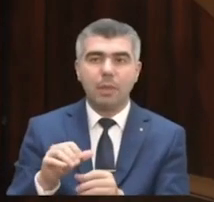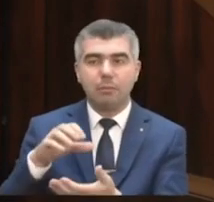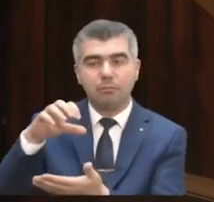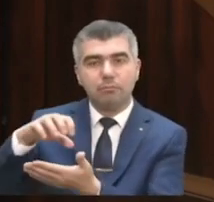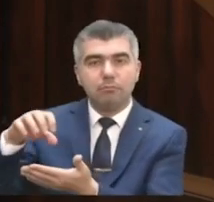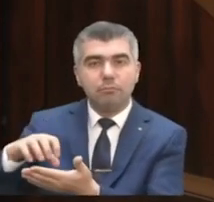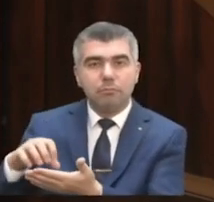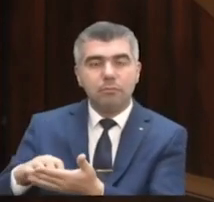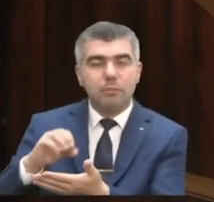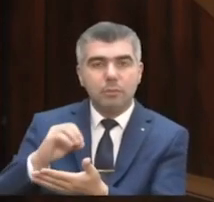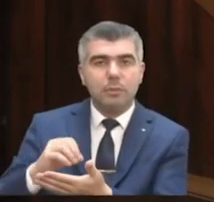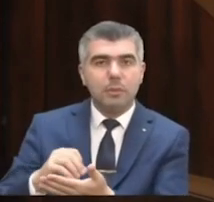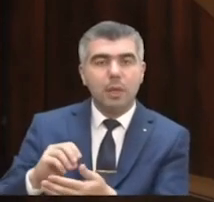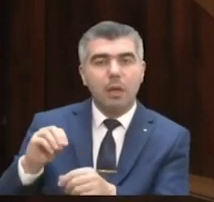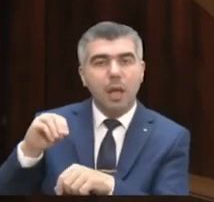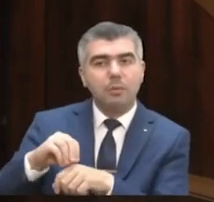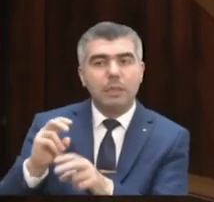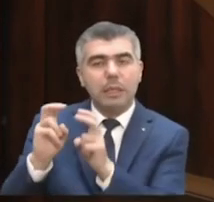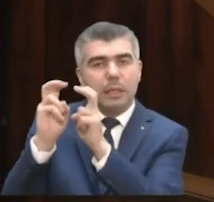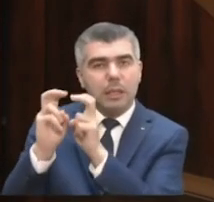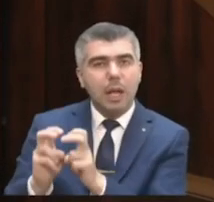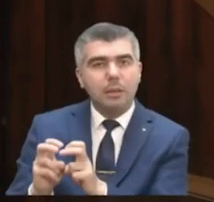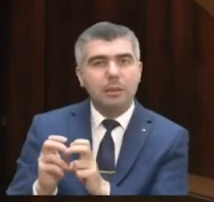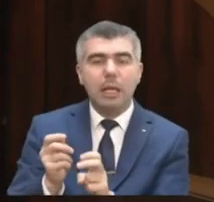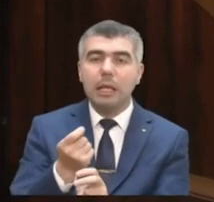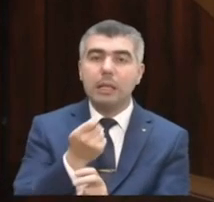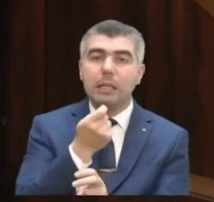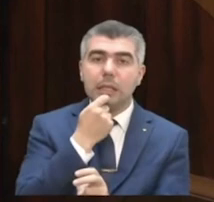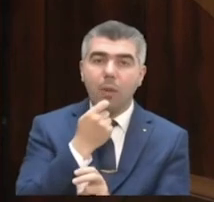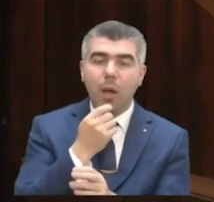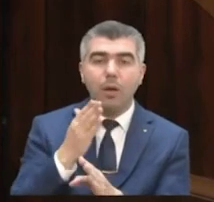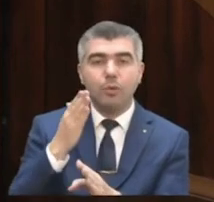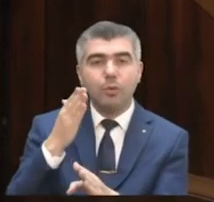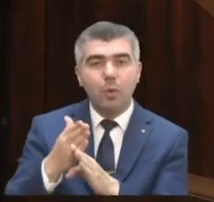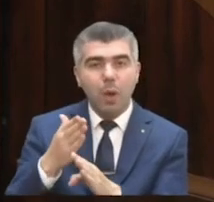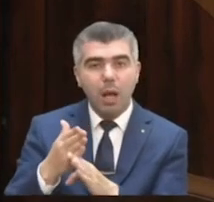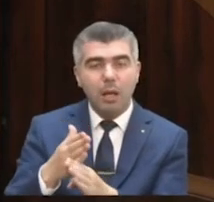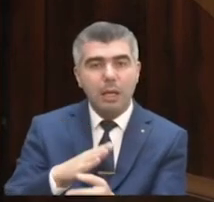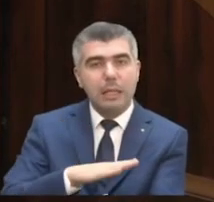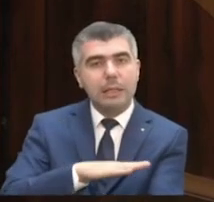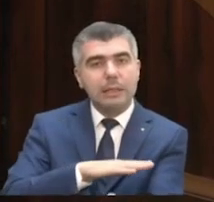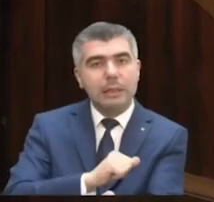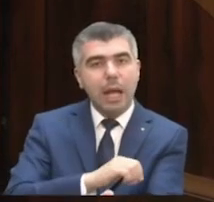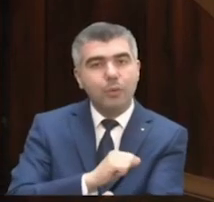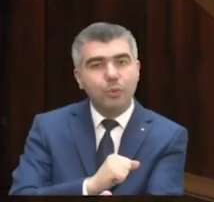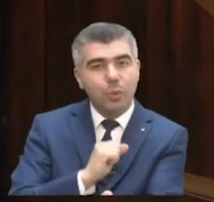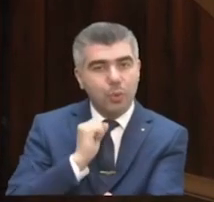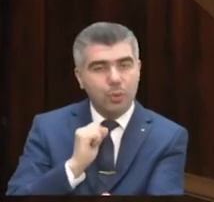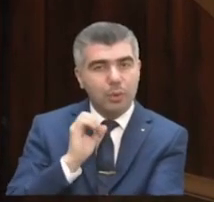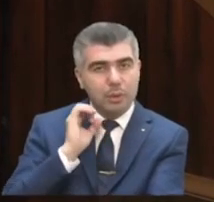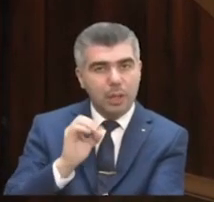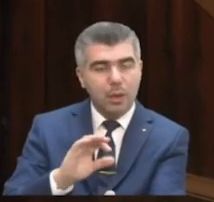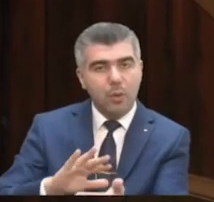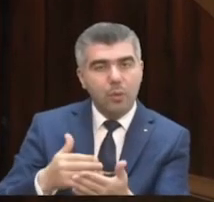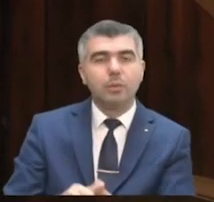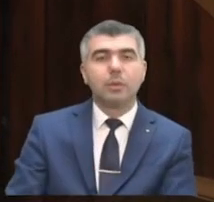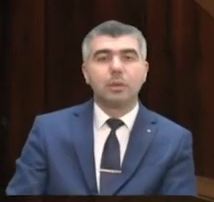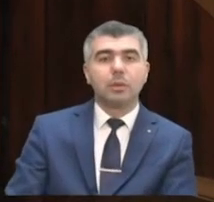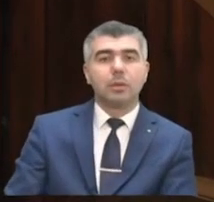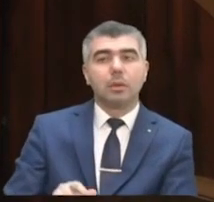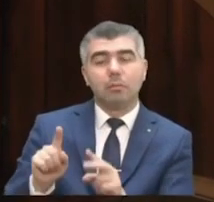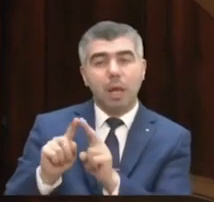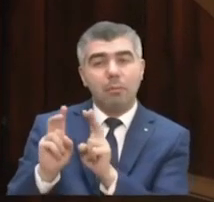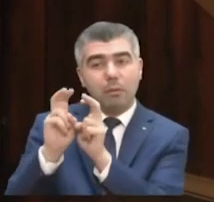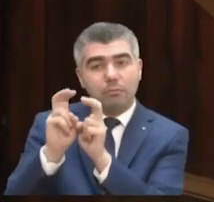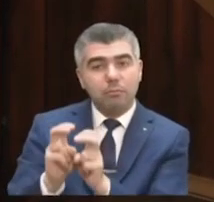المستوصفات. هناك نقص في الأدوية، أدوية السكري، الضغط الدموي، أدوية المستعجلات، راه هي اللي